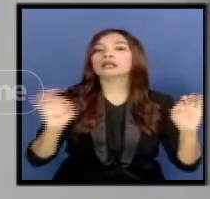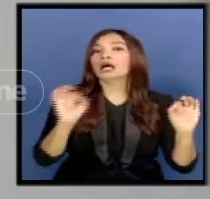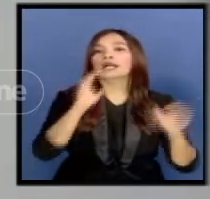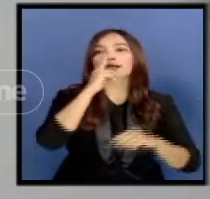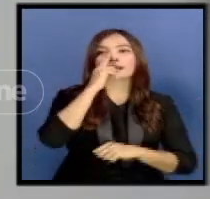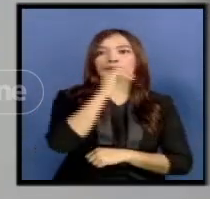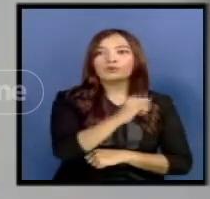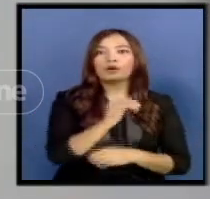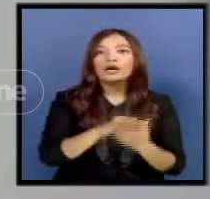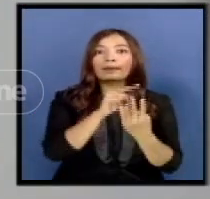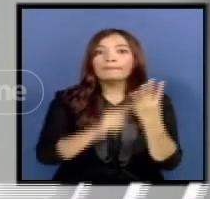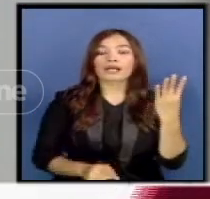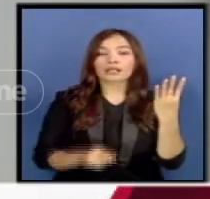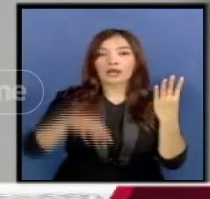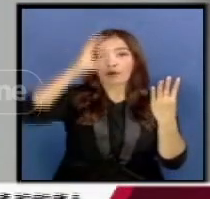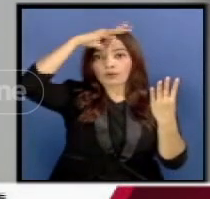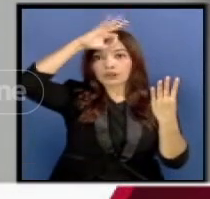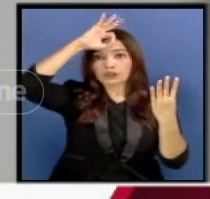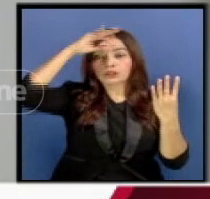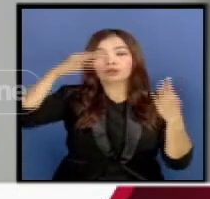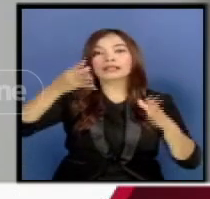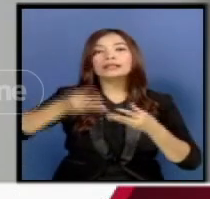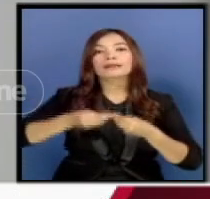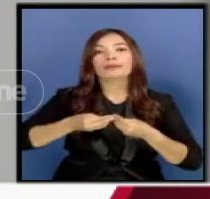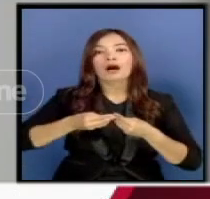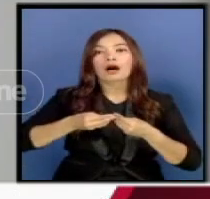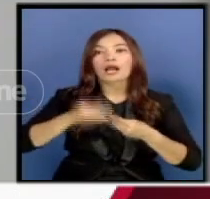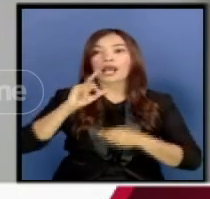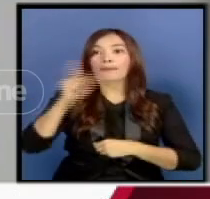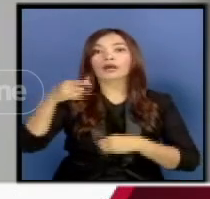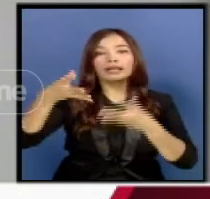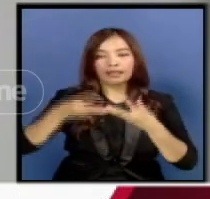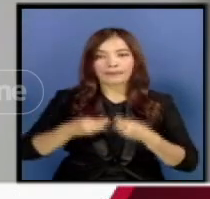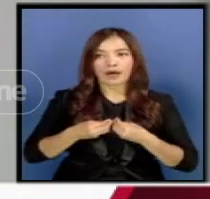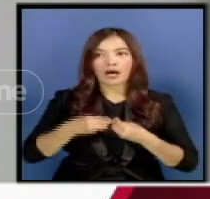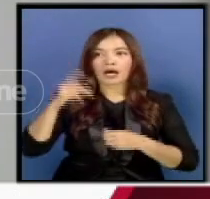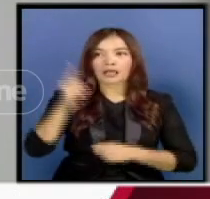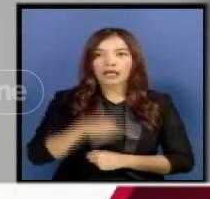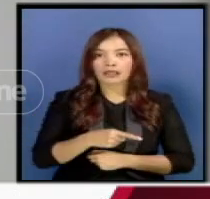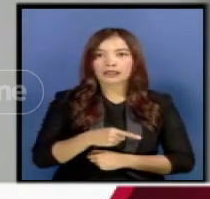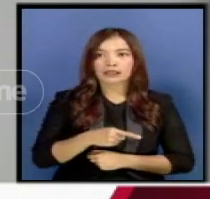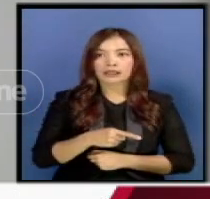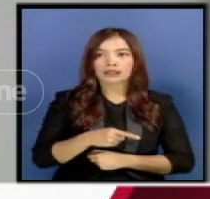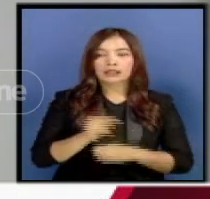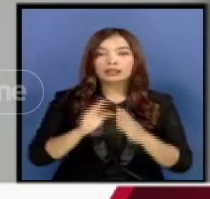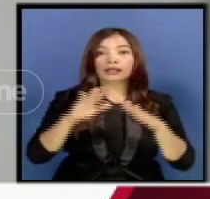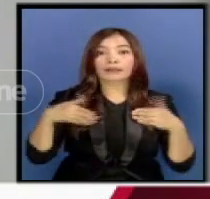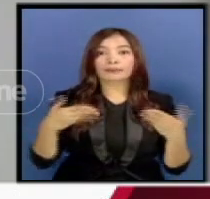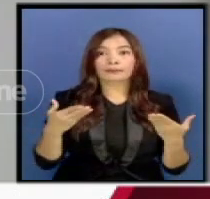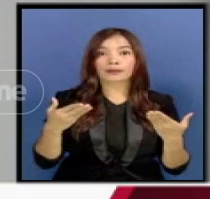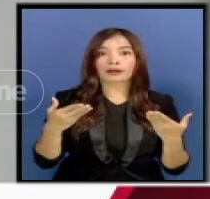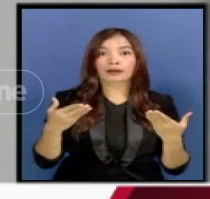Jadi ada 4 polda yang telah menerima laporan ya dari selain Bareskrim